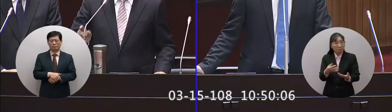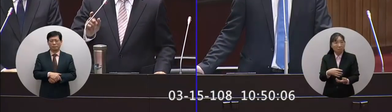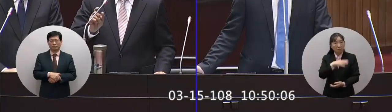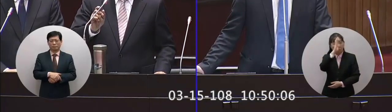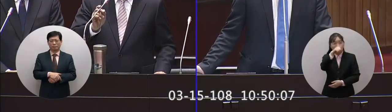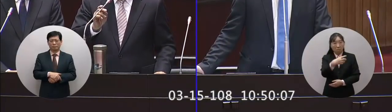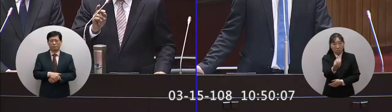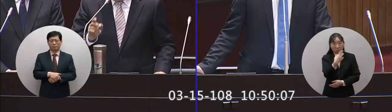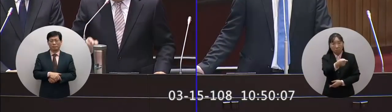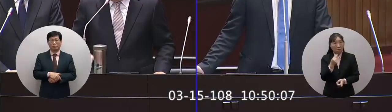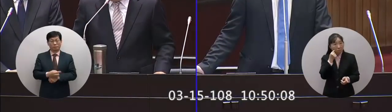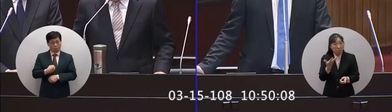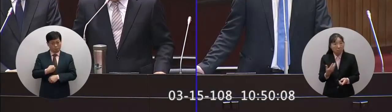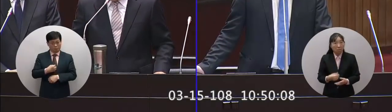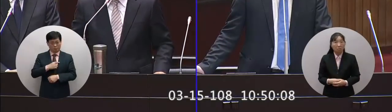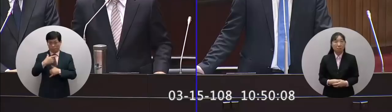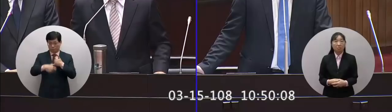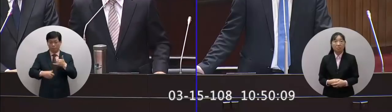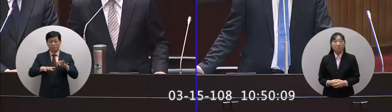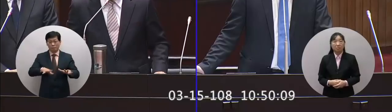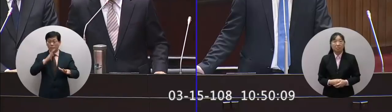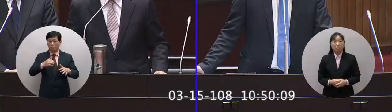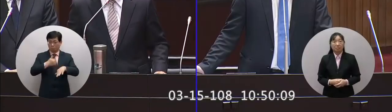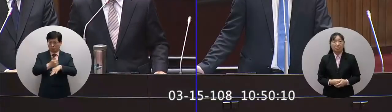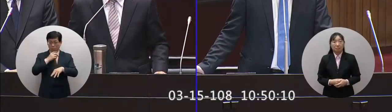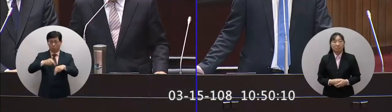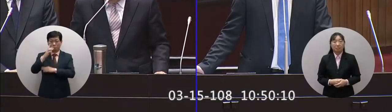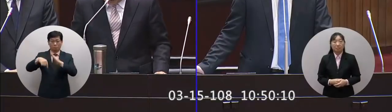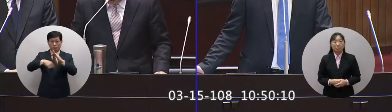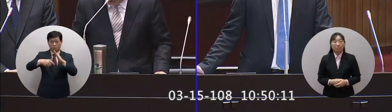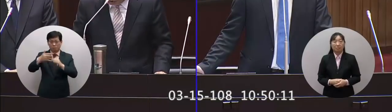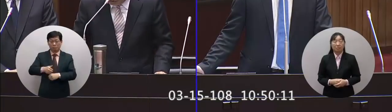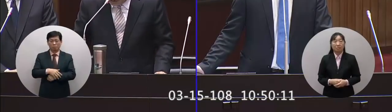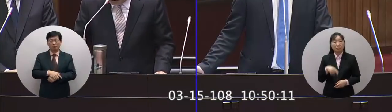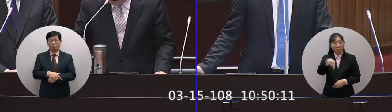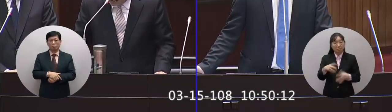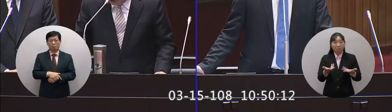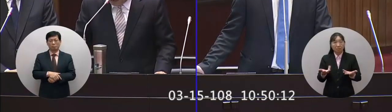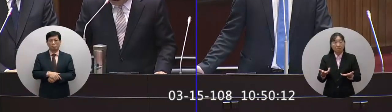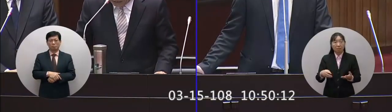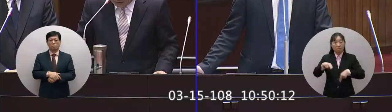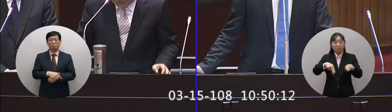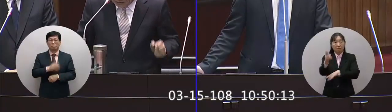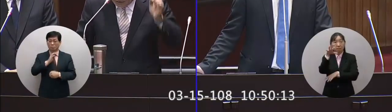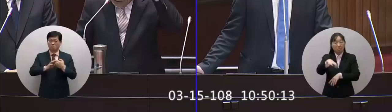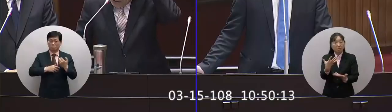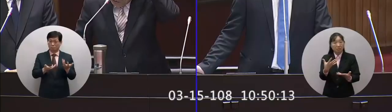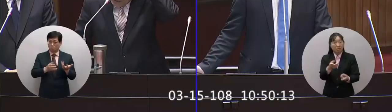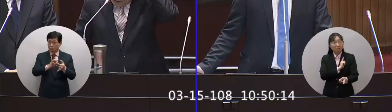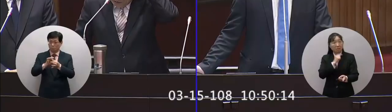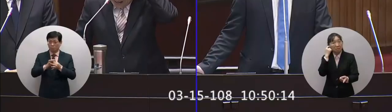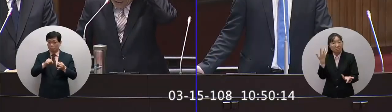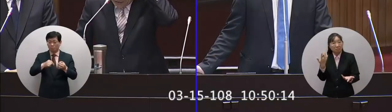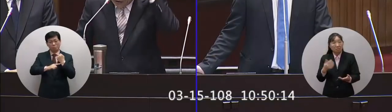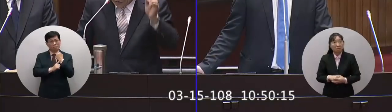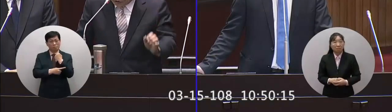有这么困难吧？ 我因为现在担任的行政院院长，所以 这件事情行政院不有立场吗？ 相